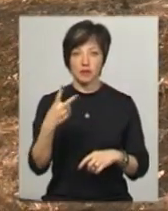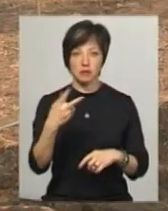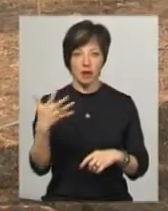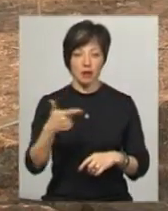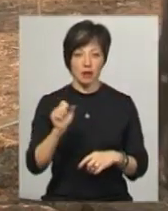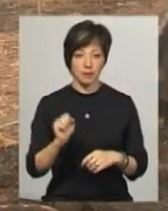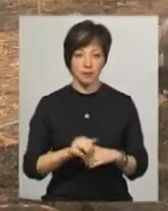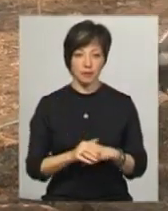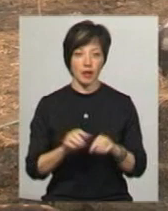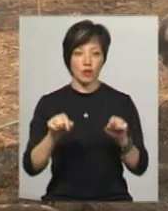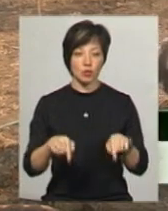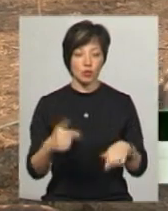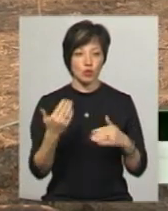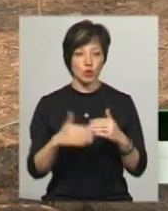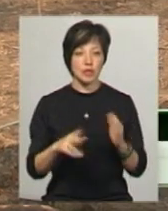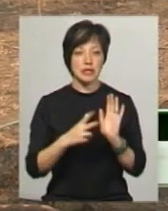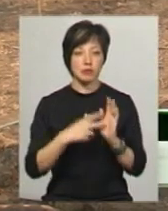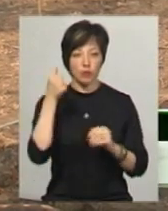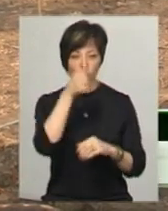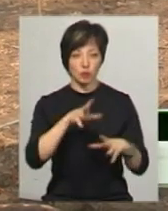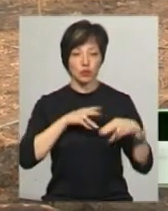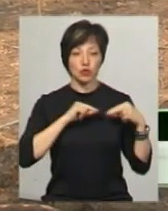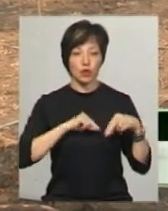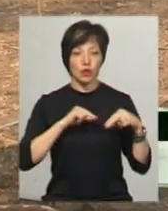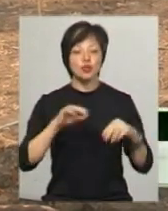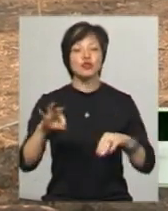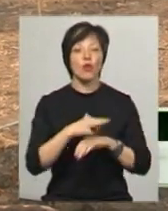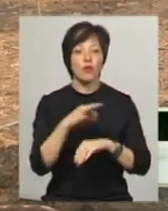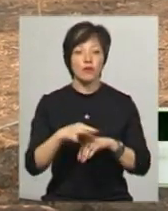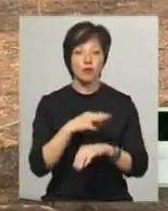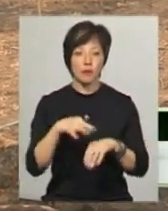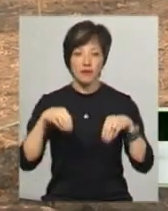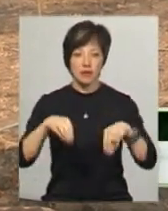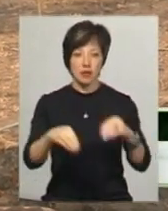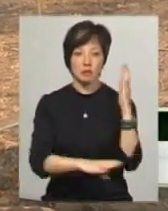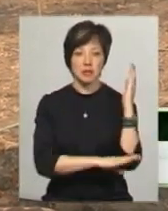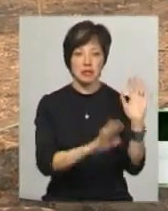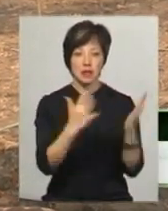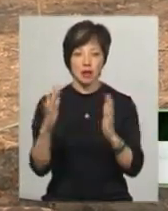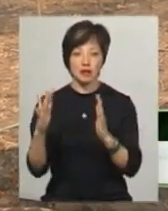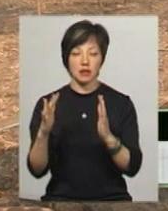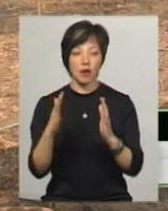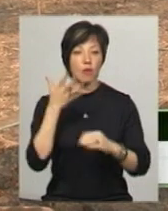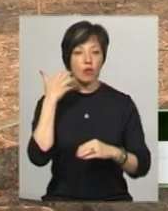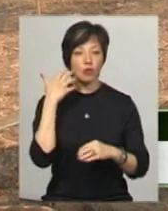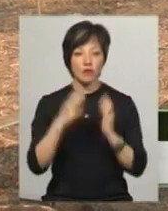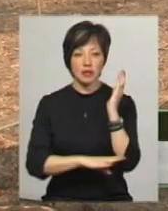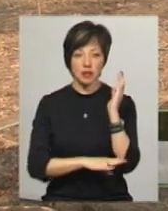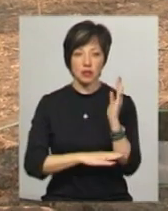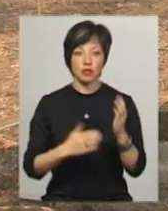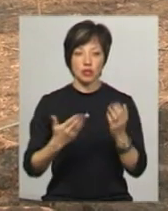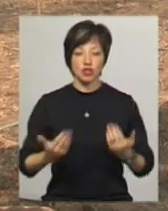гектара. Тут ми вже 7 років чоловіком висаджуємо сад. плодові дерева,